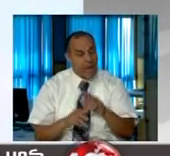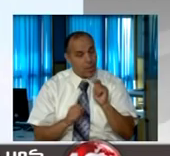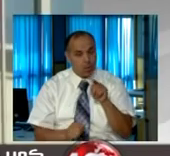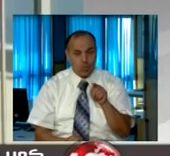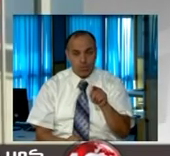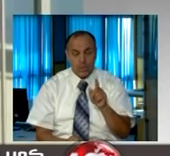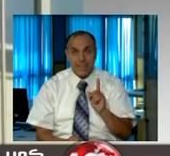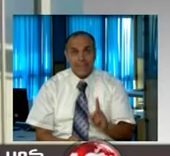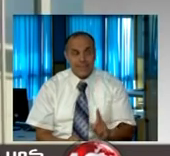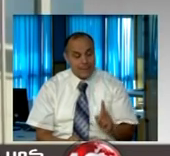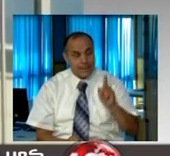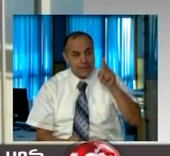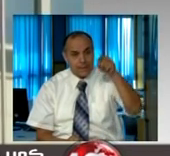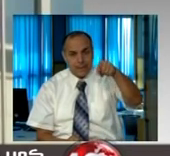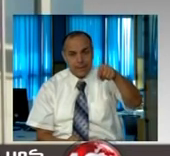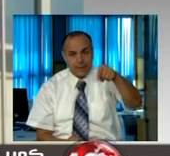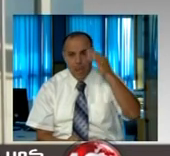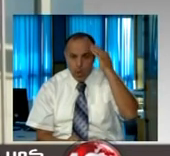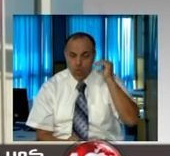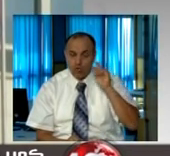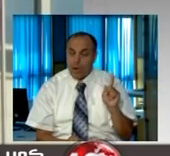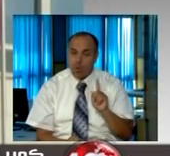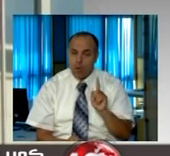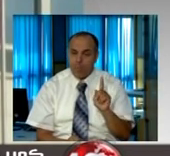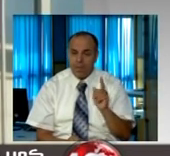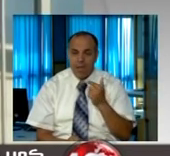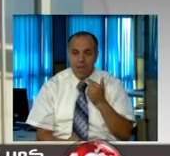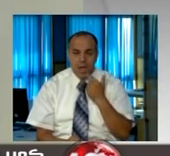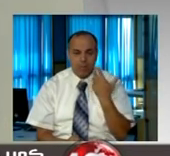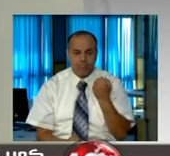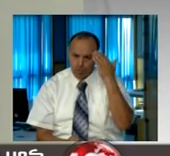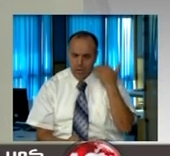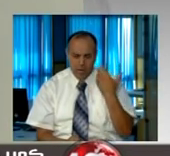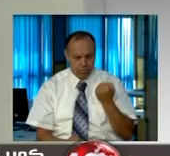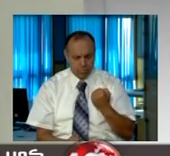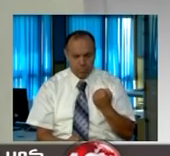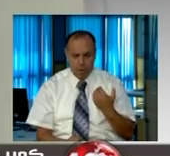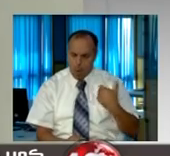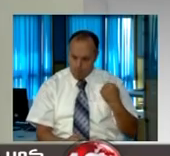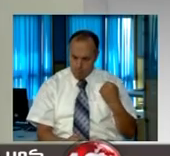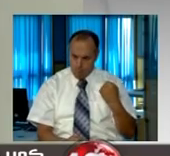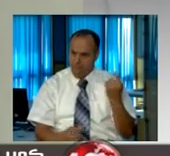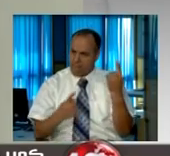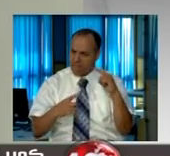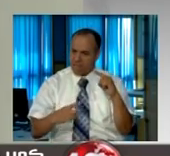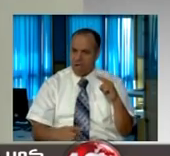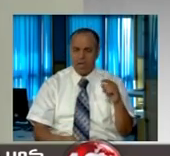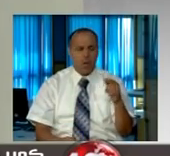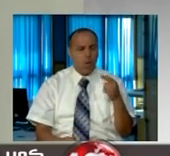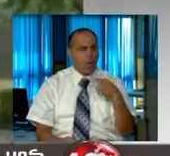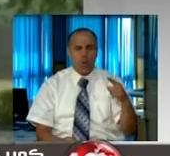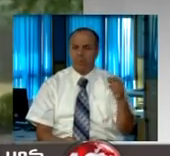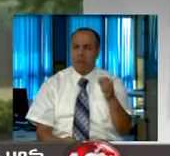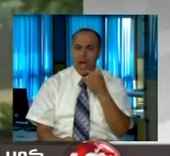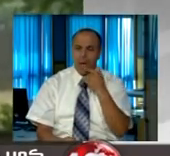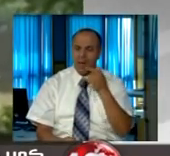من استخدام الصواريخ الباليستية على كوريا الشمالية، فإن تمسك بيونغيانغ باستعراض قدراتها الدفاعية يأتي كرد